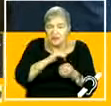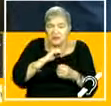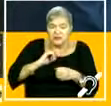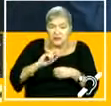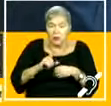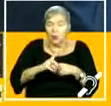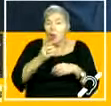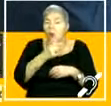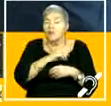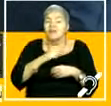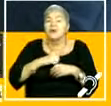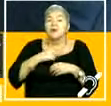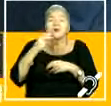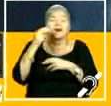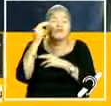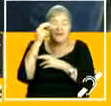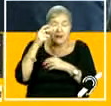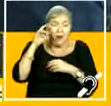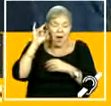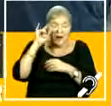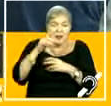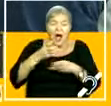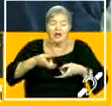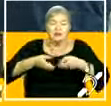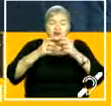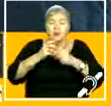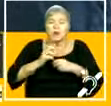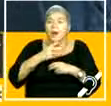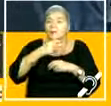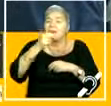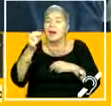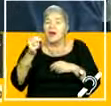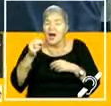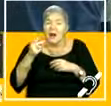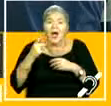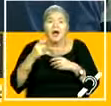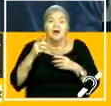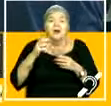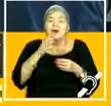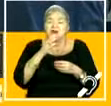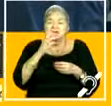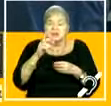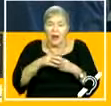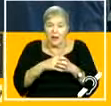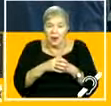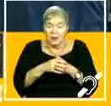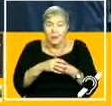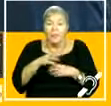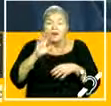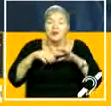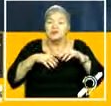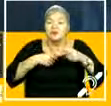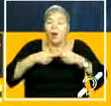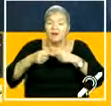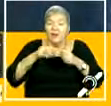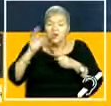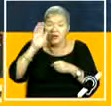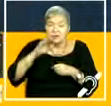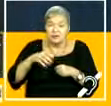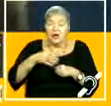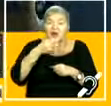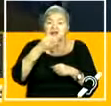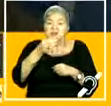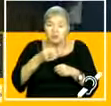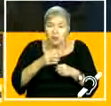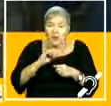companie aeriană a suspendat până în acest moment zborurile către Israel. De asemenea, Ministerul Afacerilor Externe le recomandă